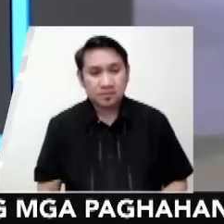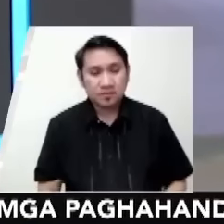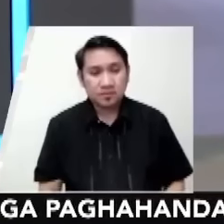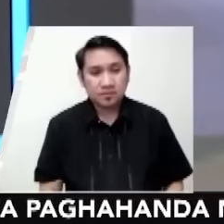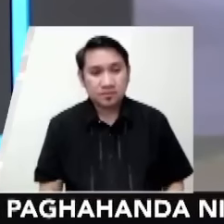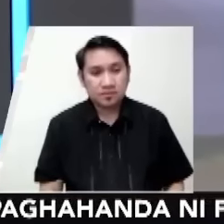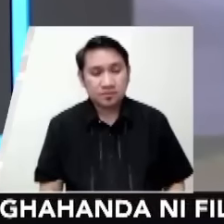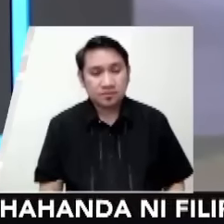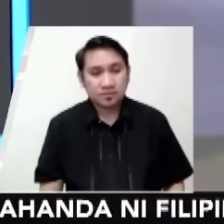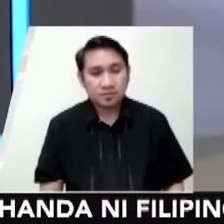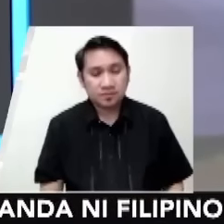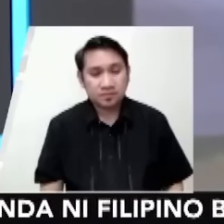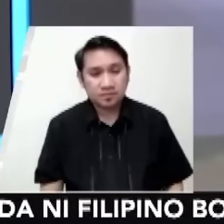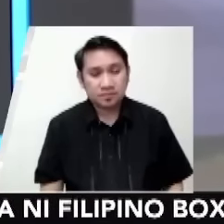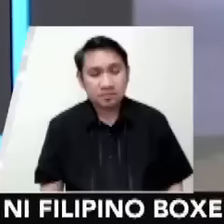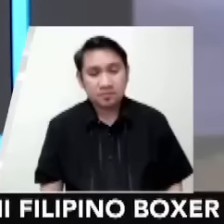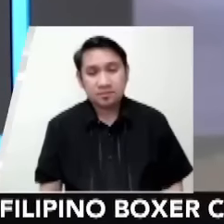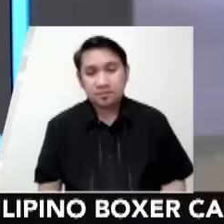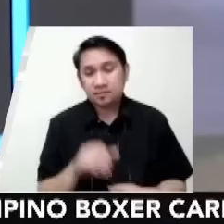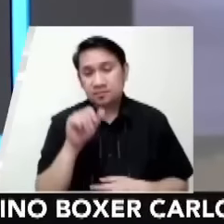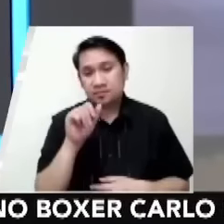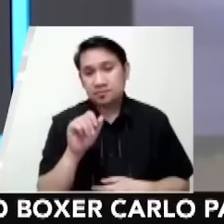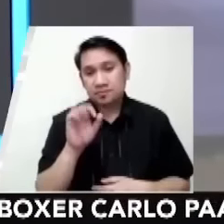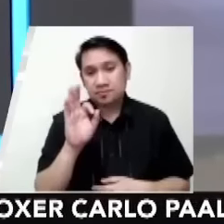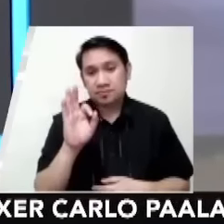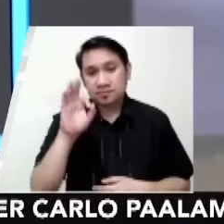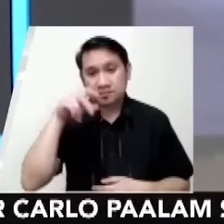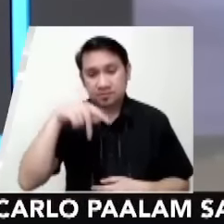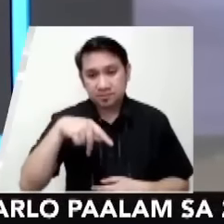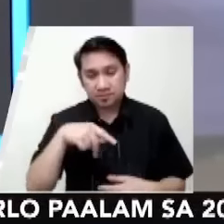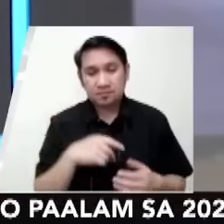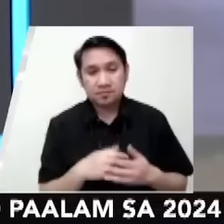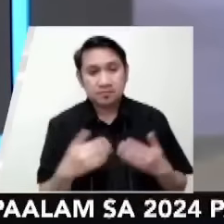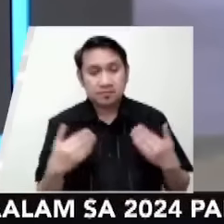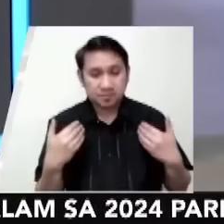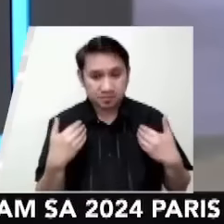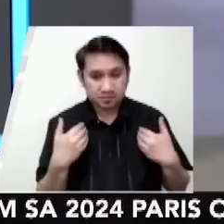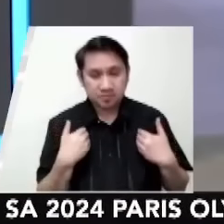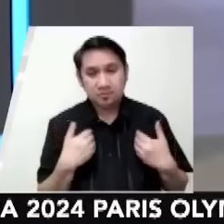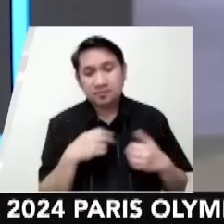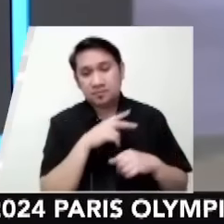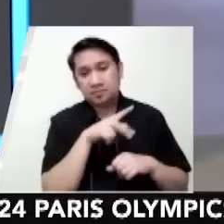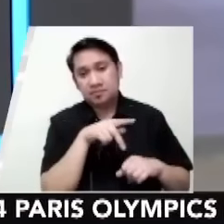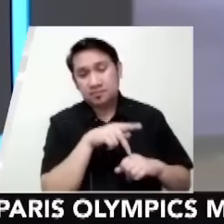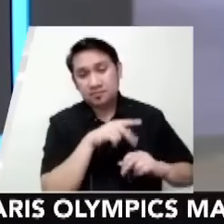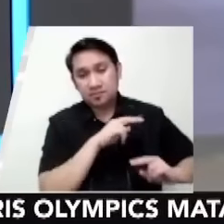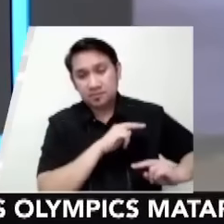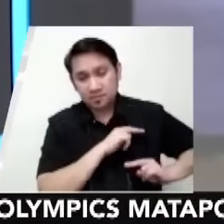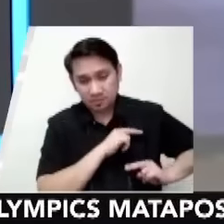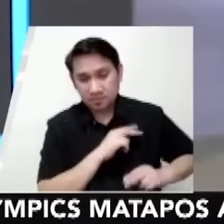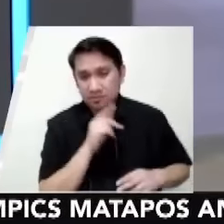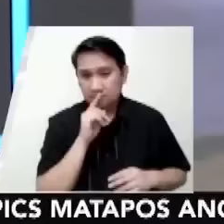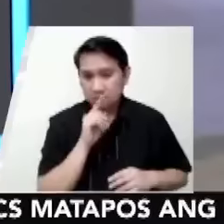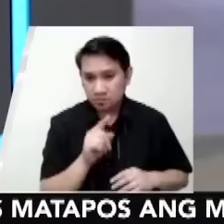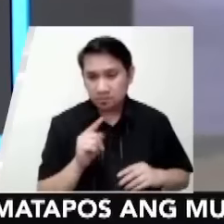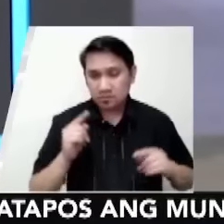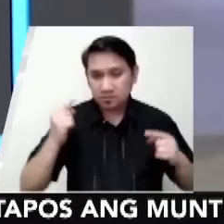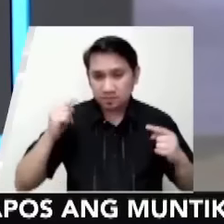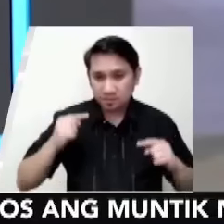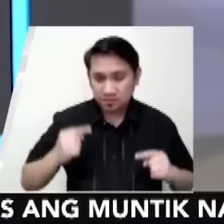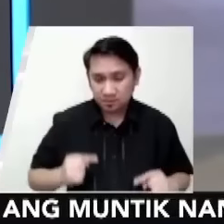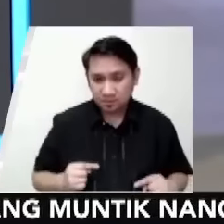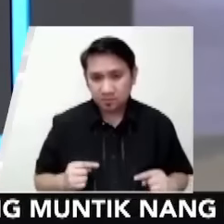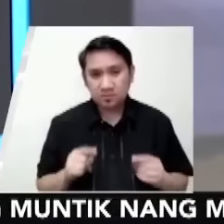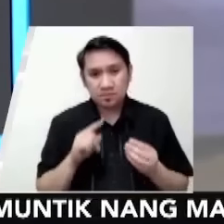Kinumpirma ng Armed Forces of the Philippines na may tauhan ng Philippine Navy na malubhang sugatan sa Ayungin